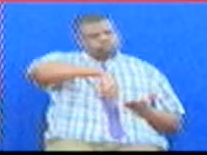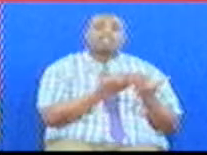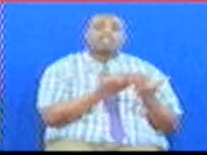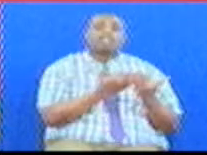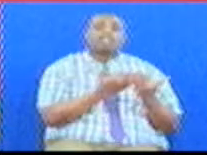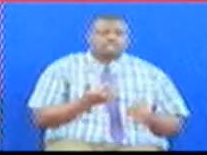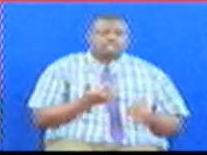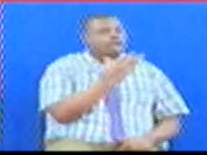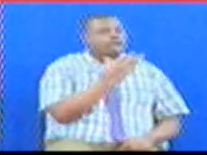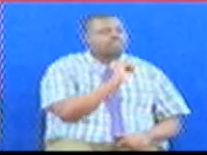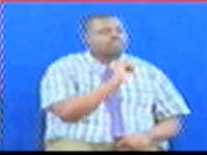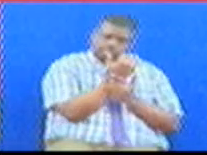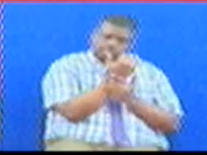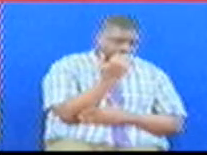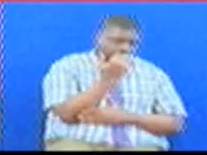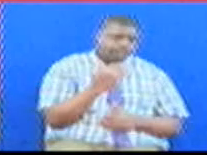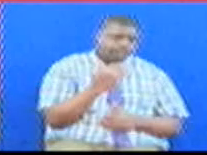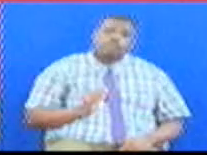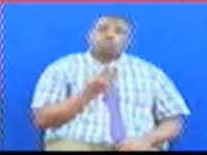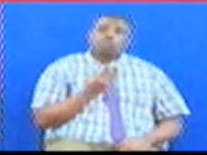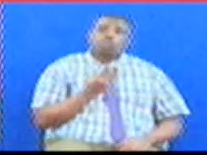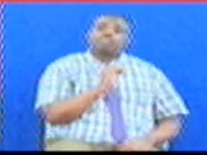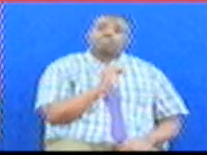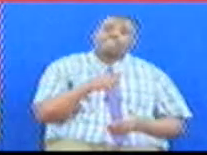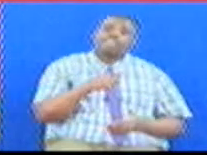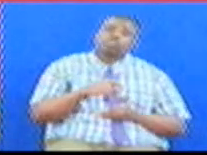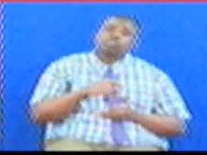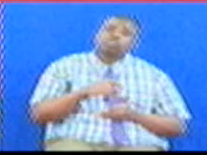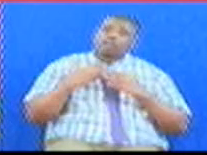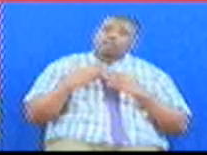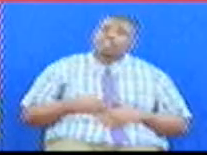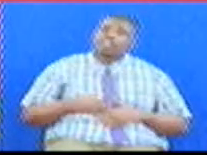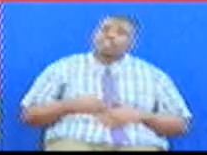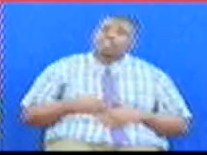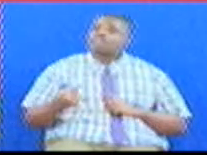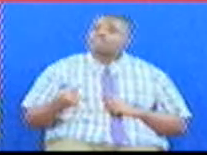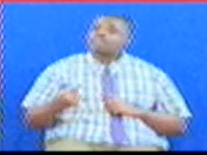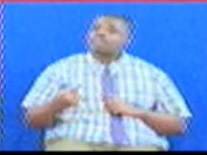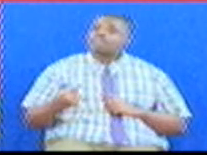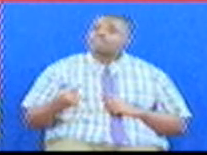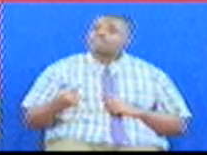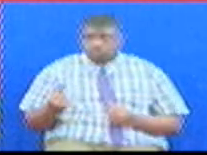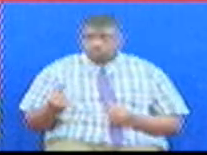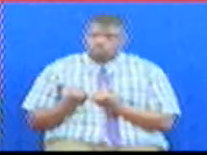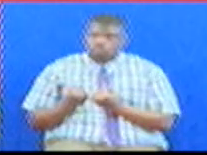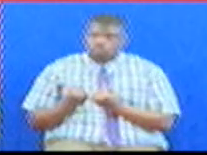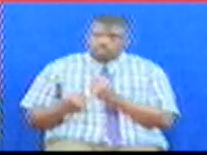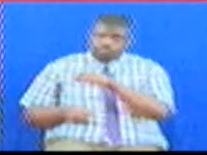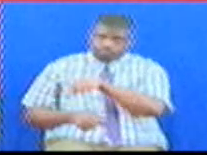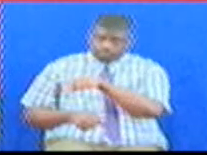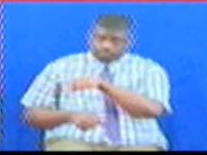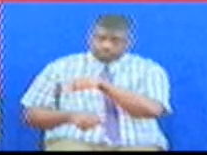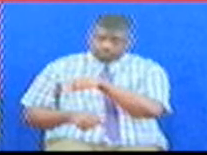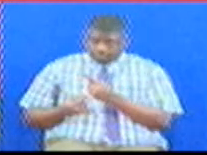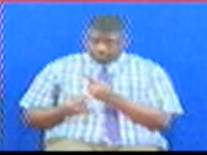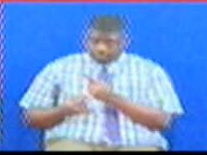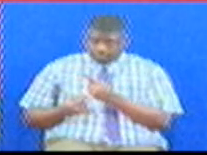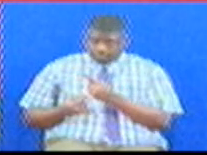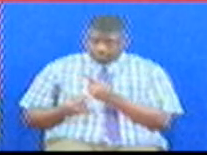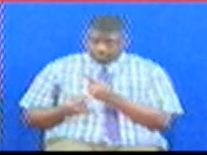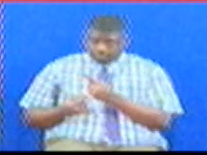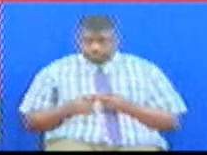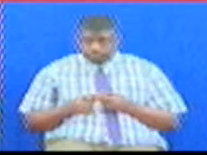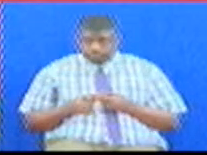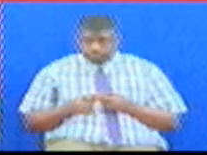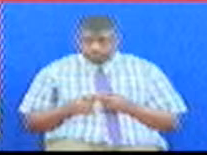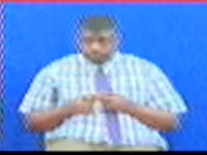Bilioni 50. Ukipiga hesabu bilioni 50 ni zaidi ya vituo vya afya 100 tungeweza kutengeneza. Hapo hatujazungumzia multiplier